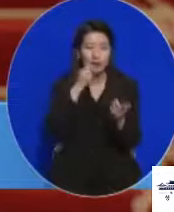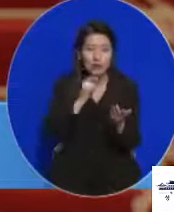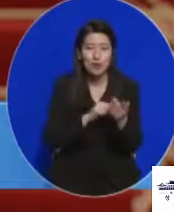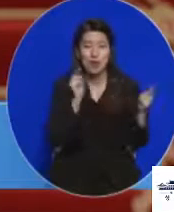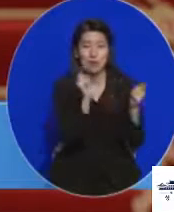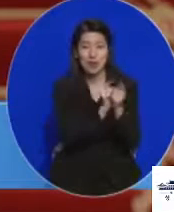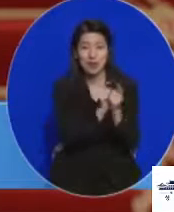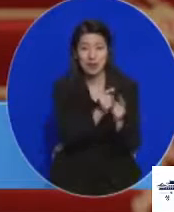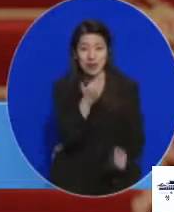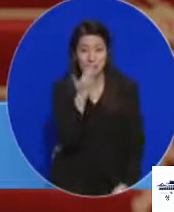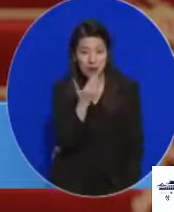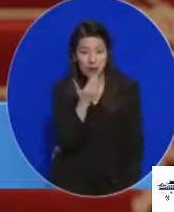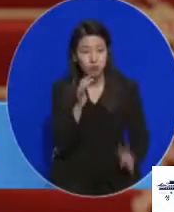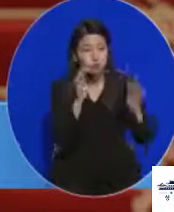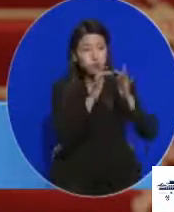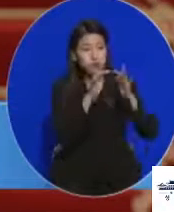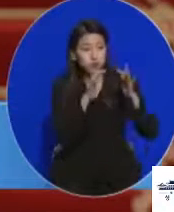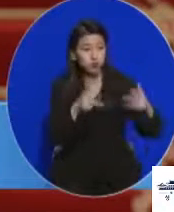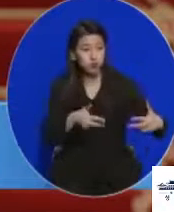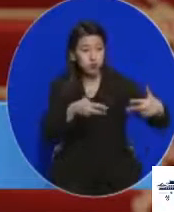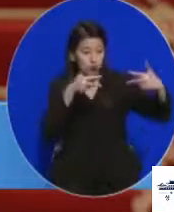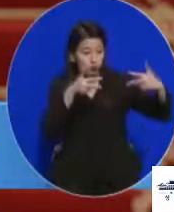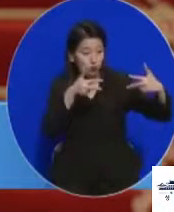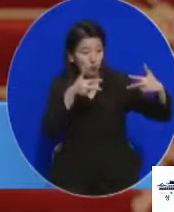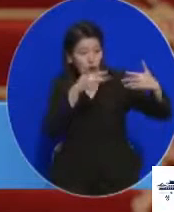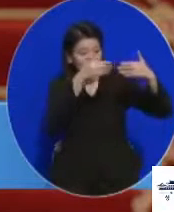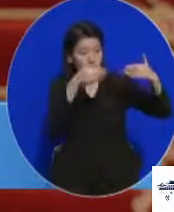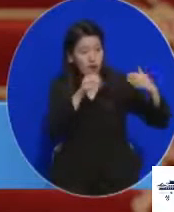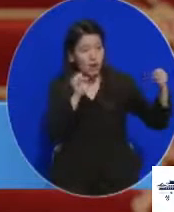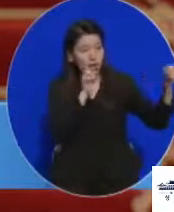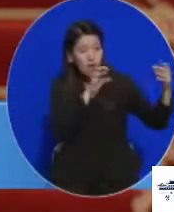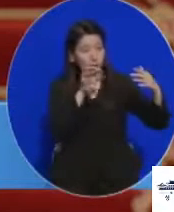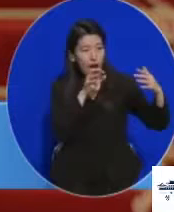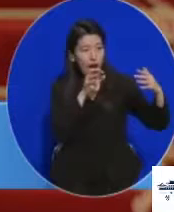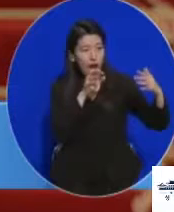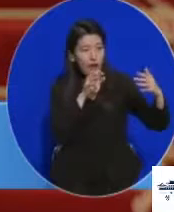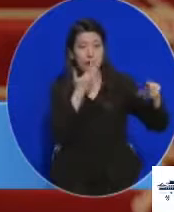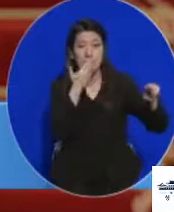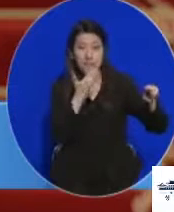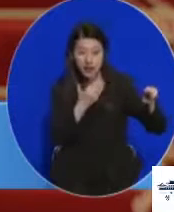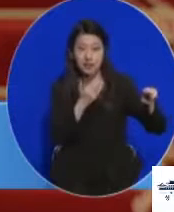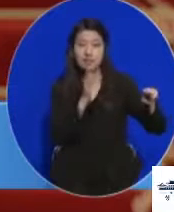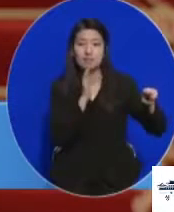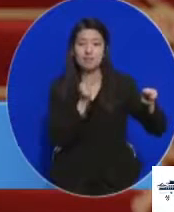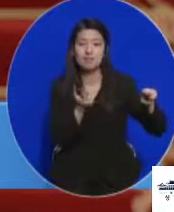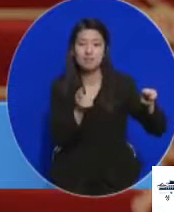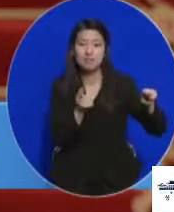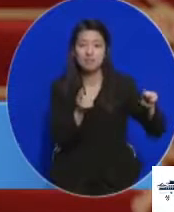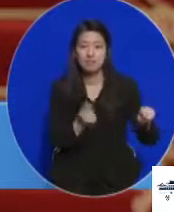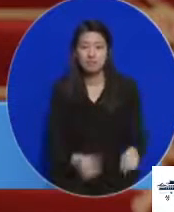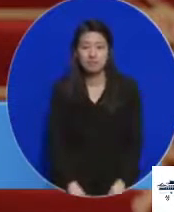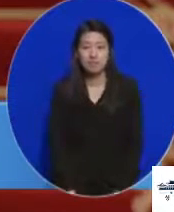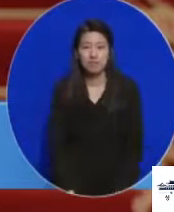비대면 의 방식으로도 대화할 수 있다는 우리의 의지는 배낭 없습니다